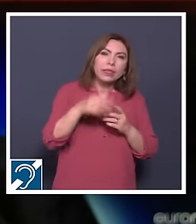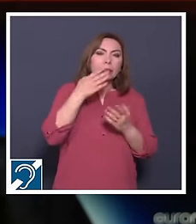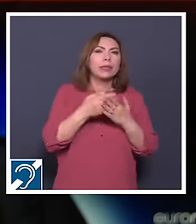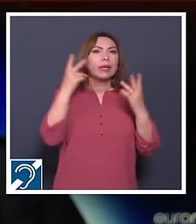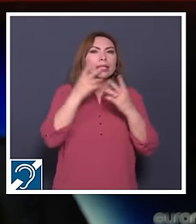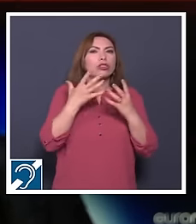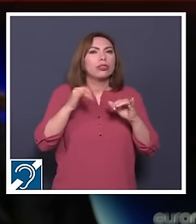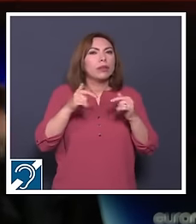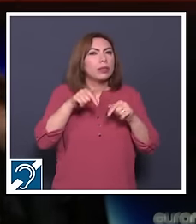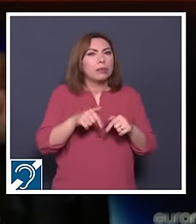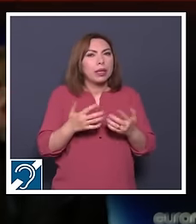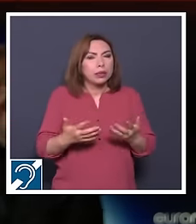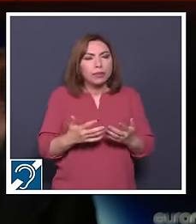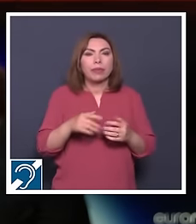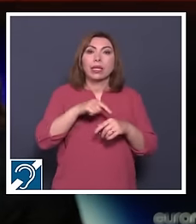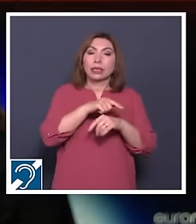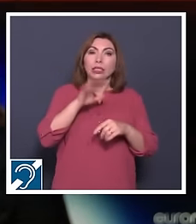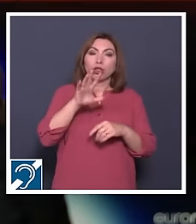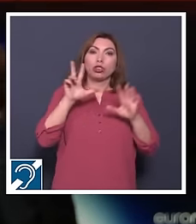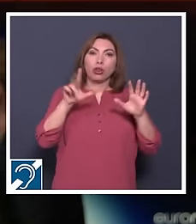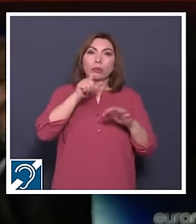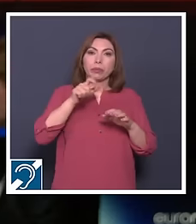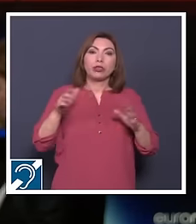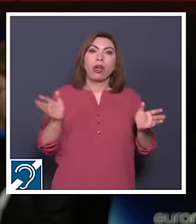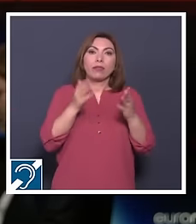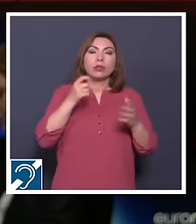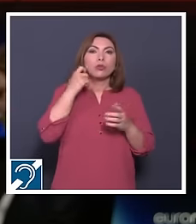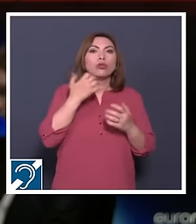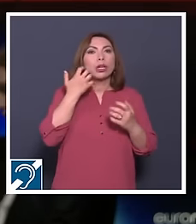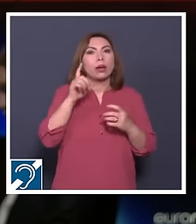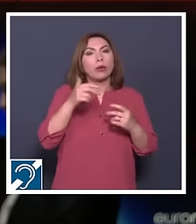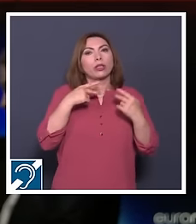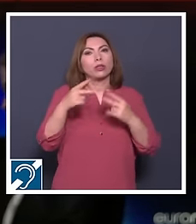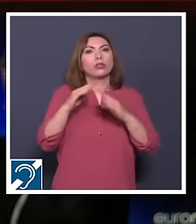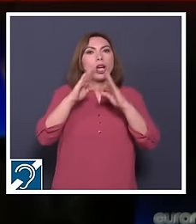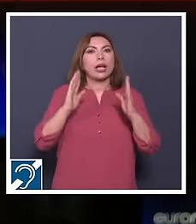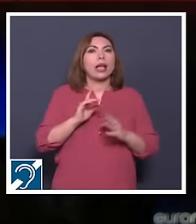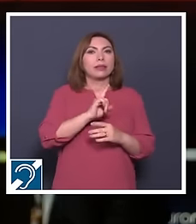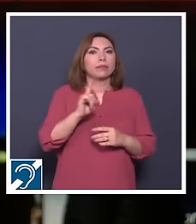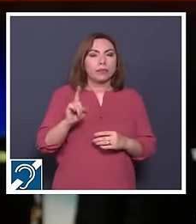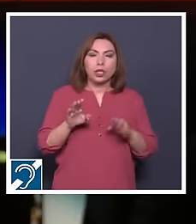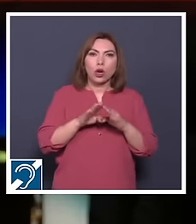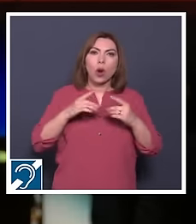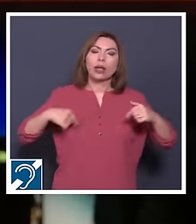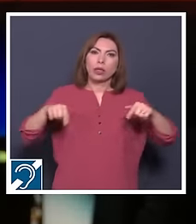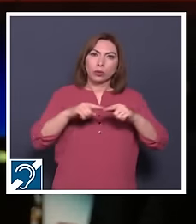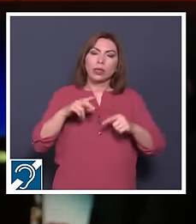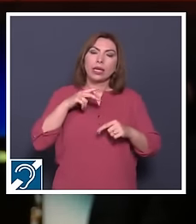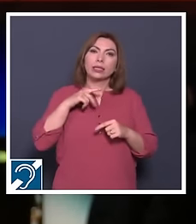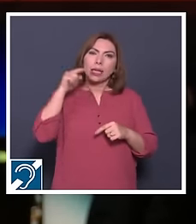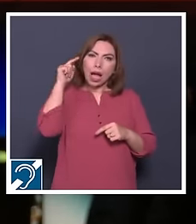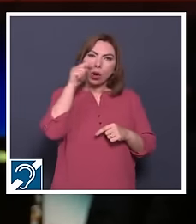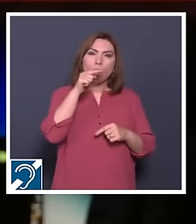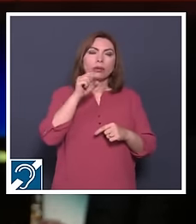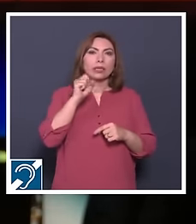întâmplat acolo. Între timp, cei 58 de oameni evacuați încă nu știu când s-ar putea întoarce la casele lor. Colegul meu, Andre Rotaru, este